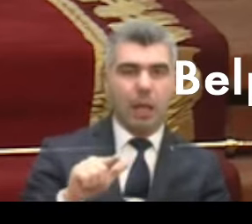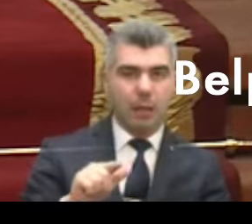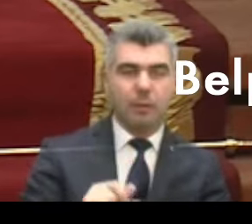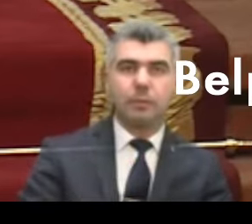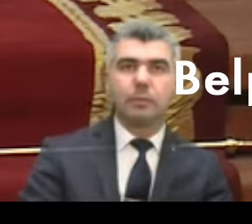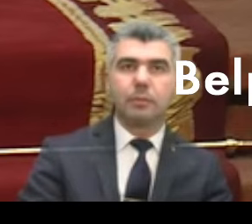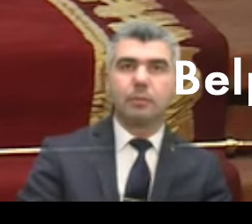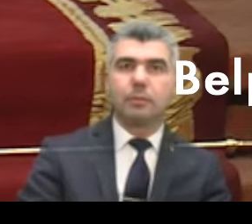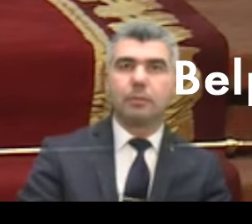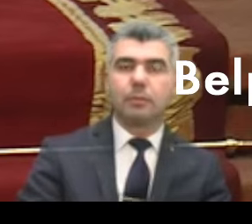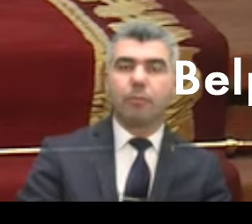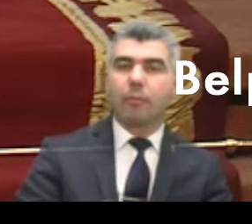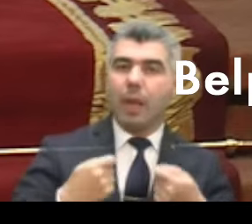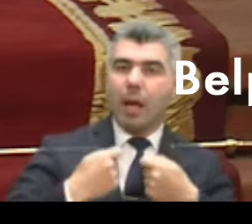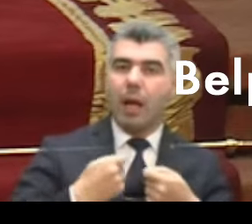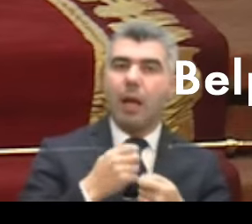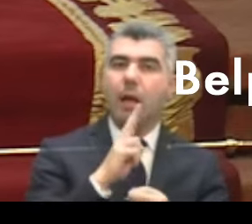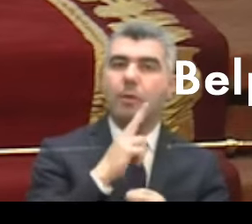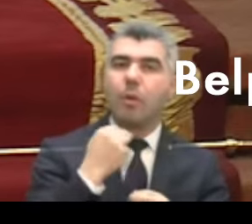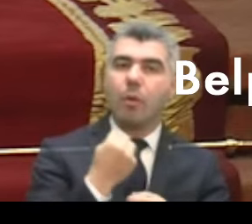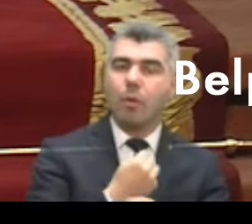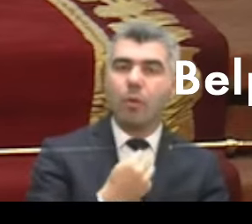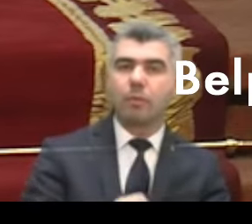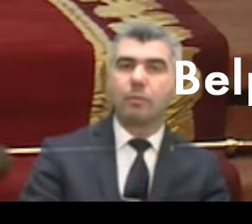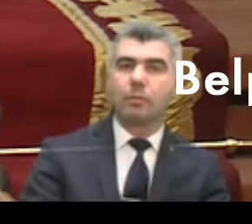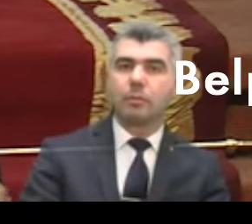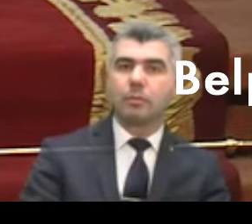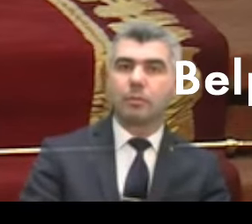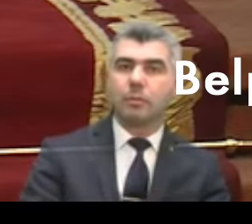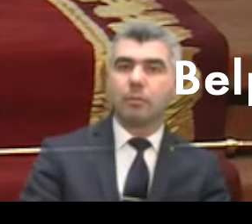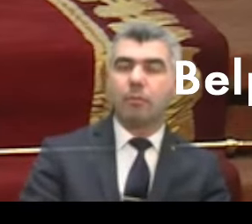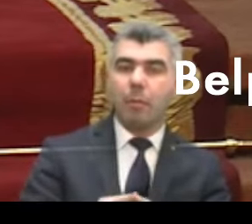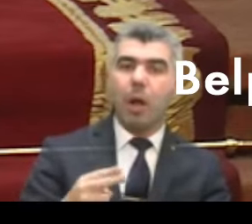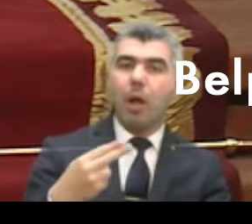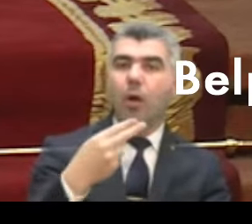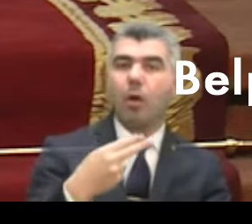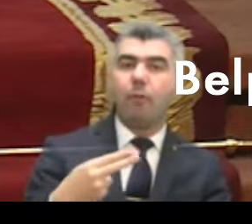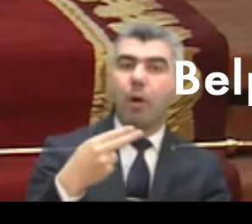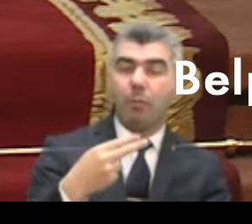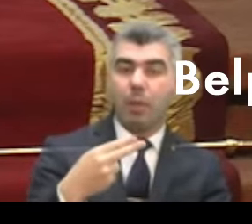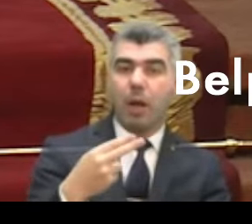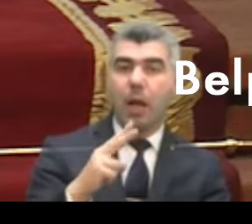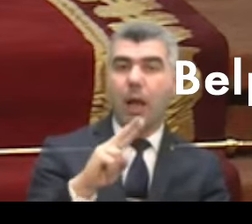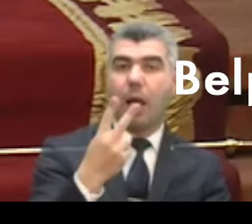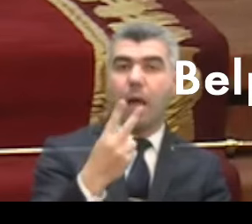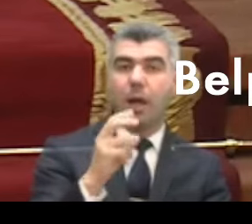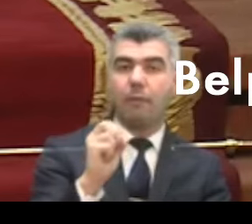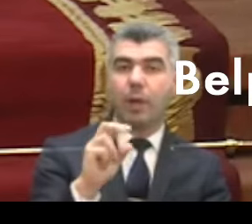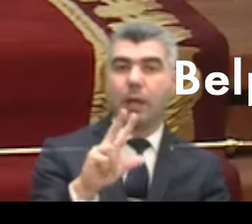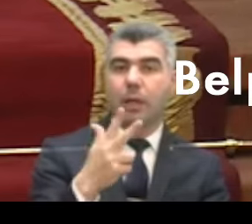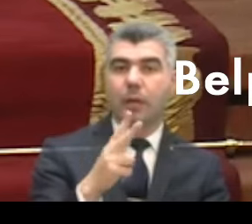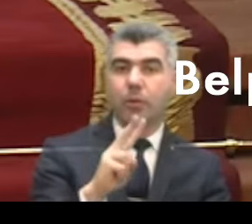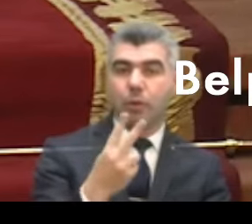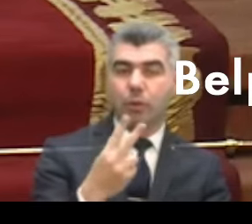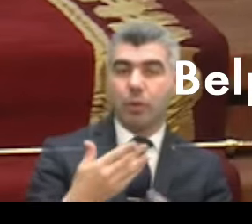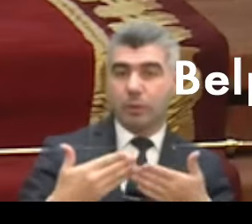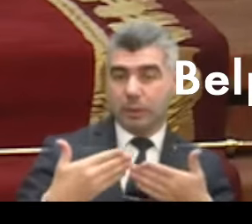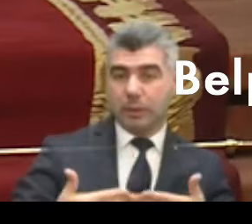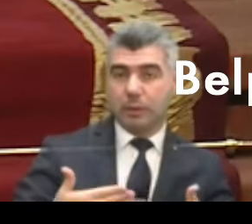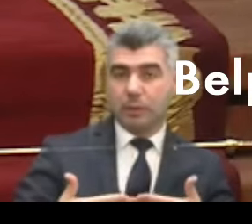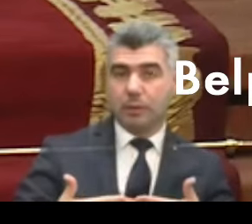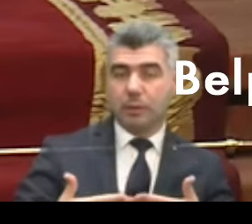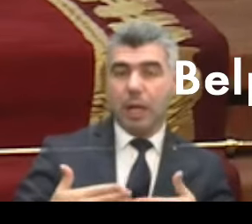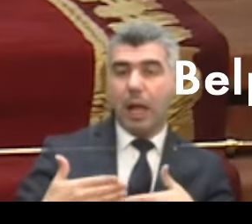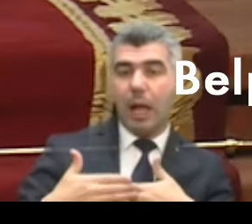متوفره الرئيس الحكومه منذ منذ نوفمبر 2023 احنا اليوم عند على